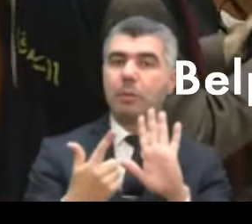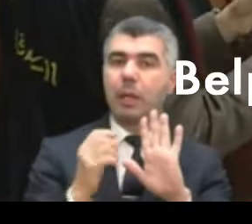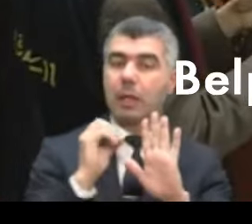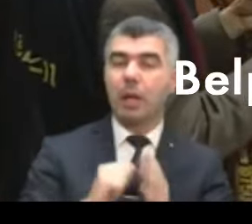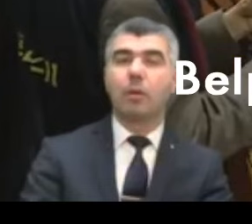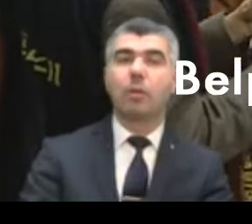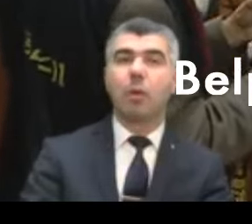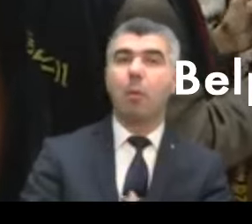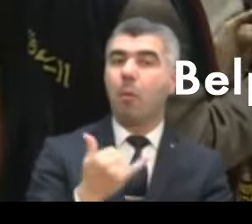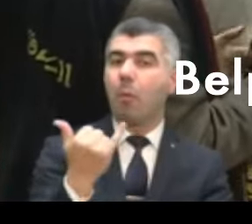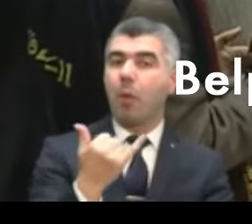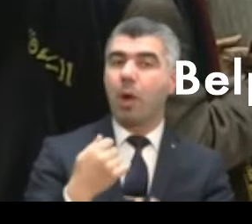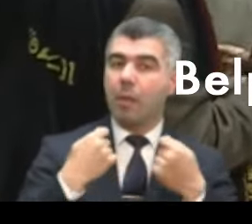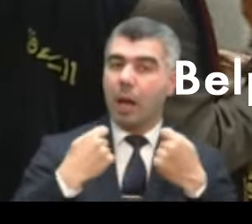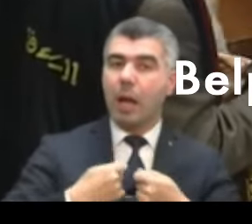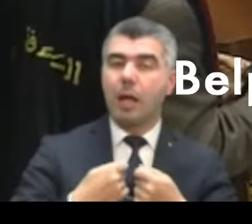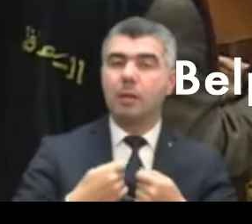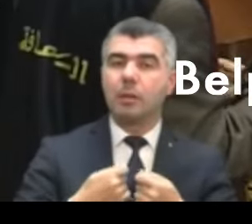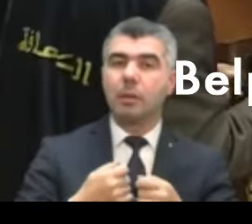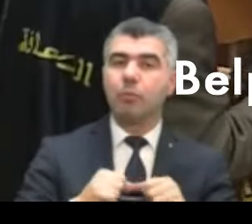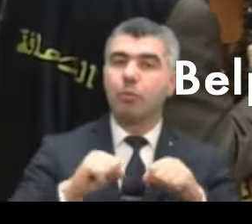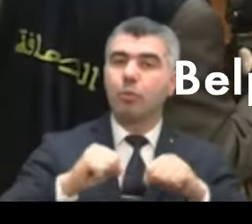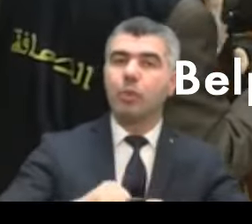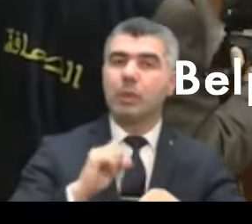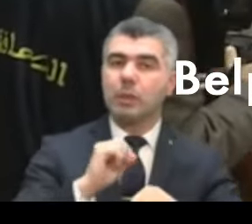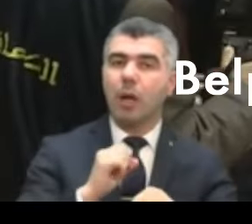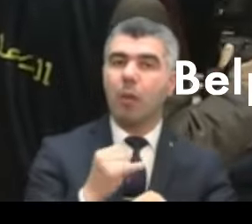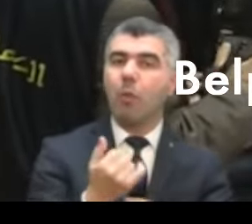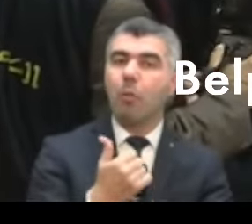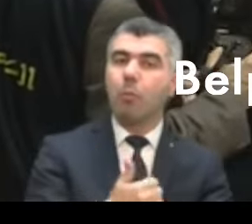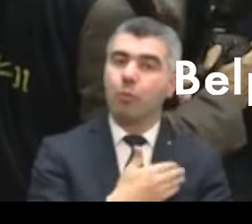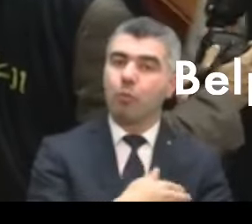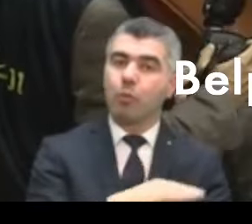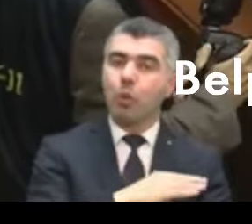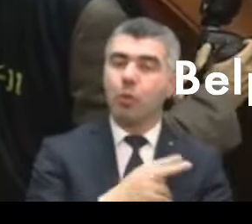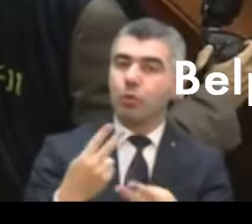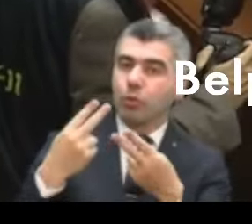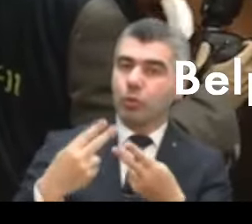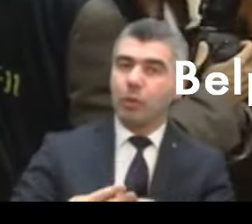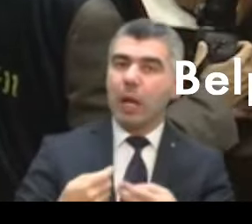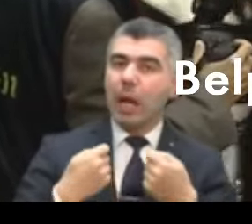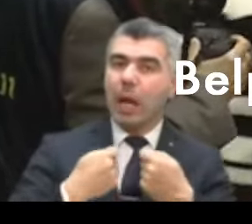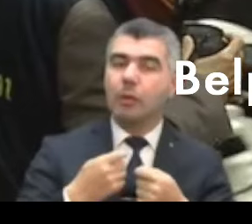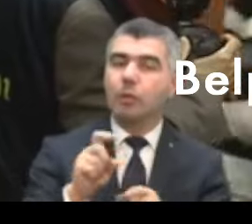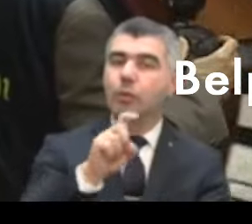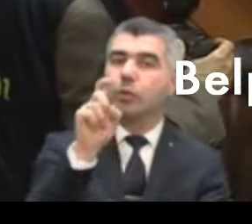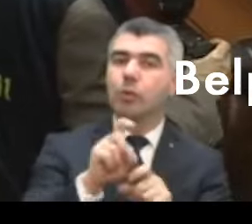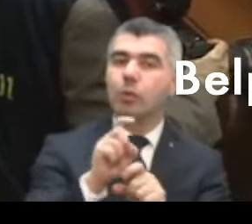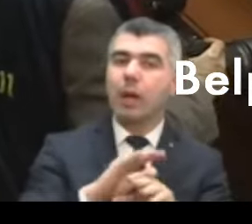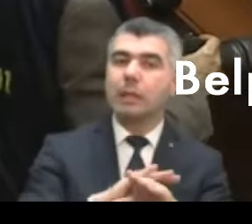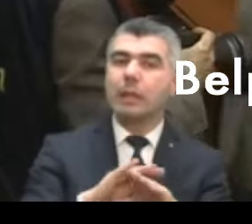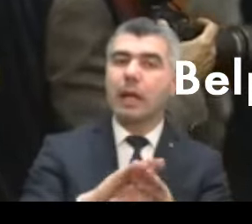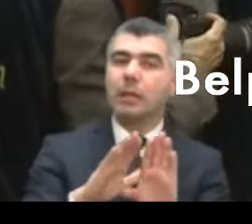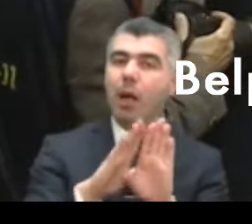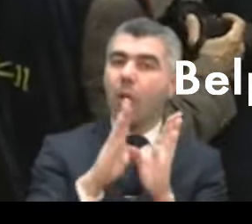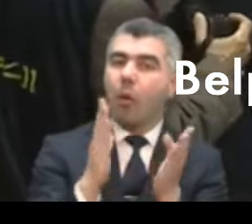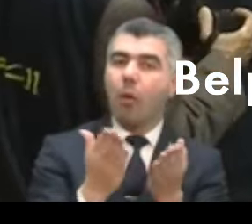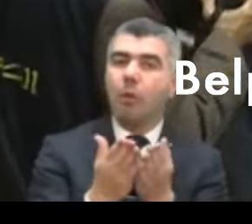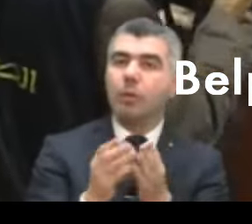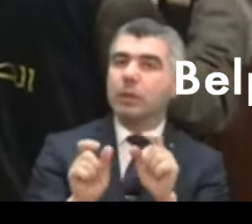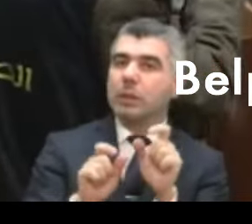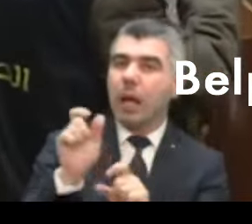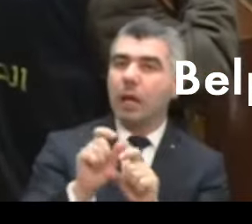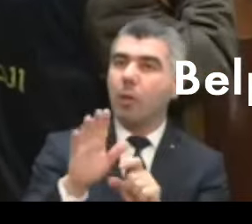ونلتمس من رئاسه ديال المجلس انها تحمل مسؤوليتها باش رئاسه الحكومه تجي وتجاوب على الاسئله ديال السياسه العامه اللي كين تضرها